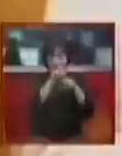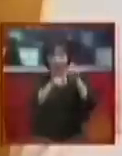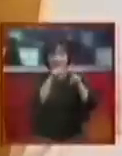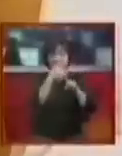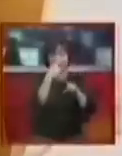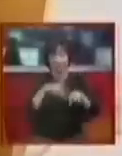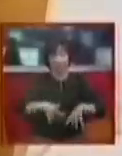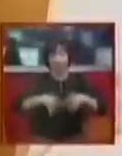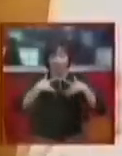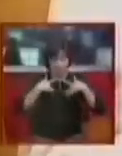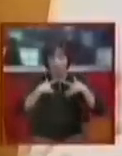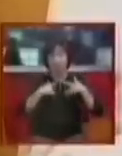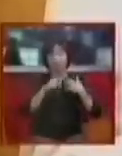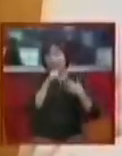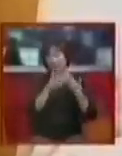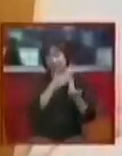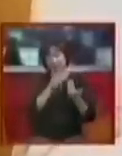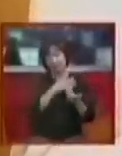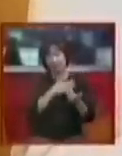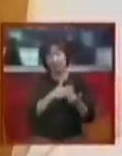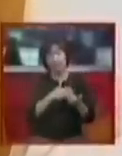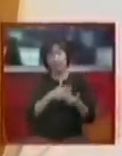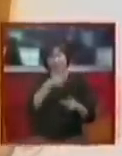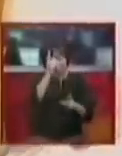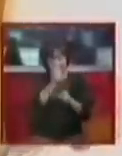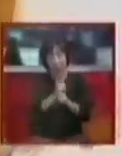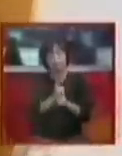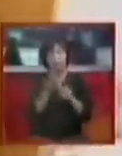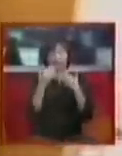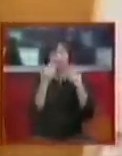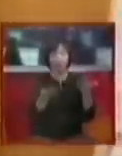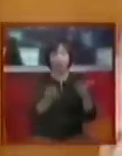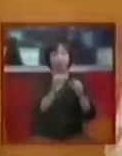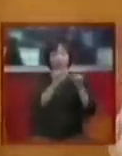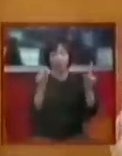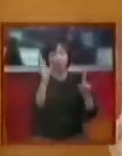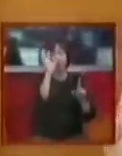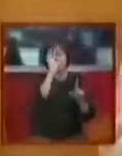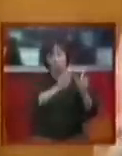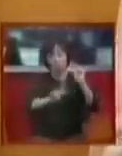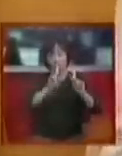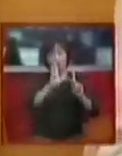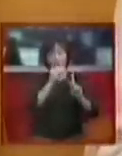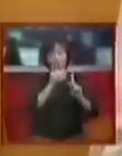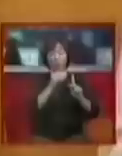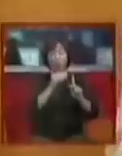ang mga pagsubok na dinaanan natin. Kaya angkop lamang na pasalamatan ang mga taong